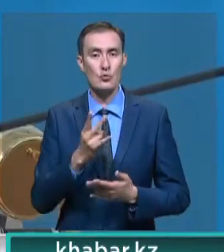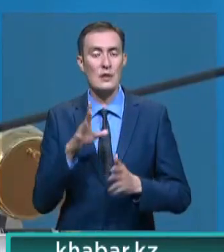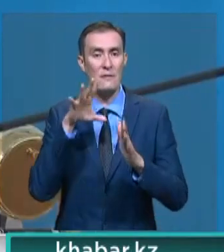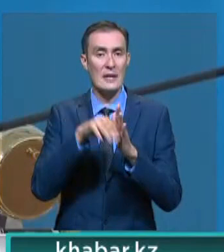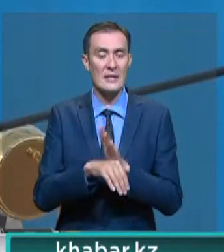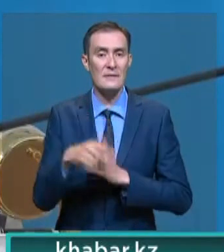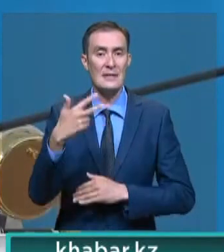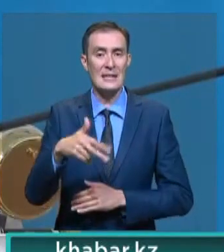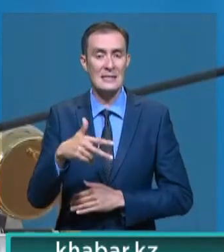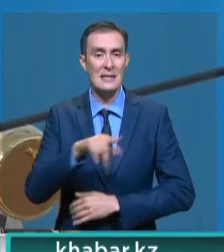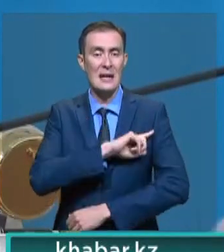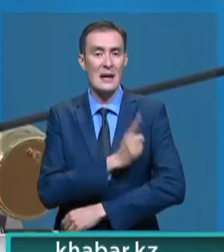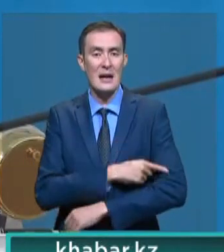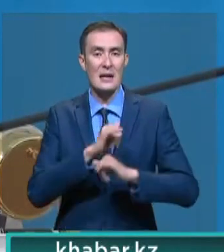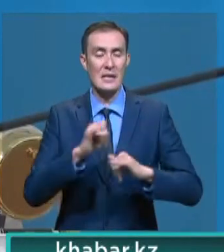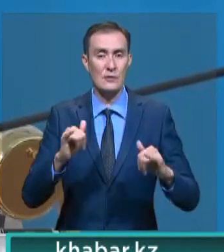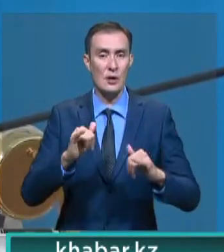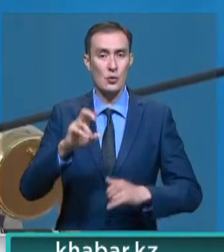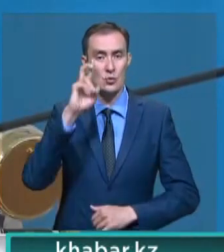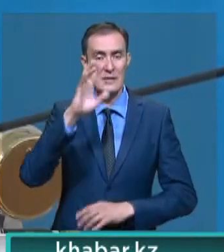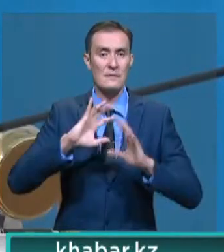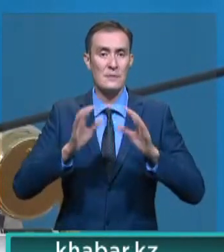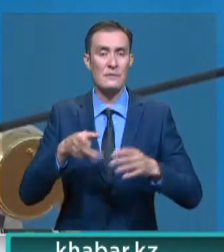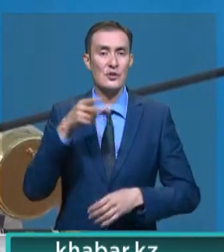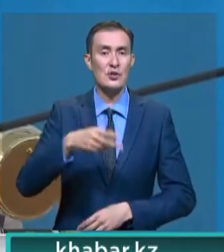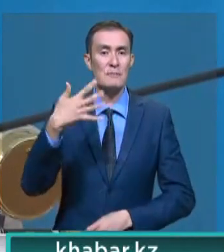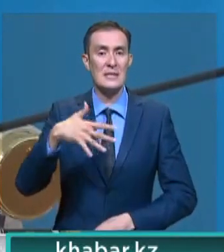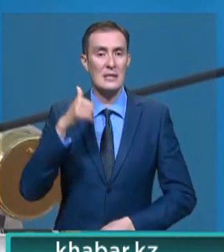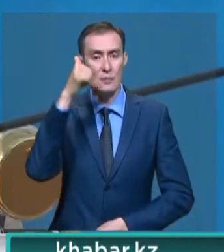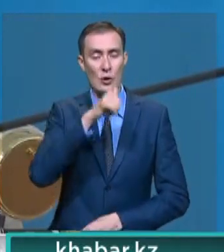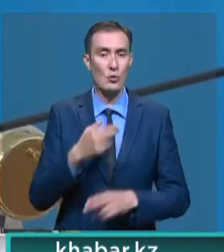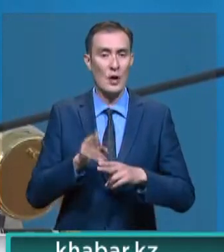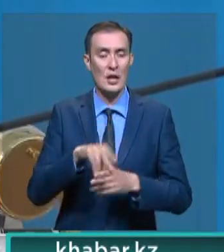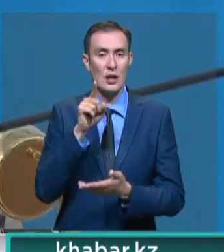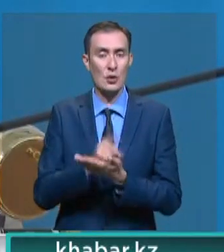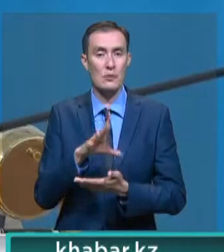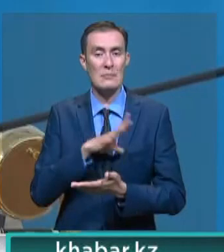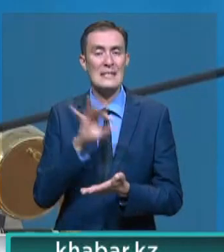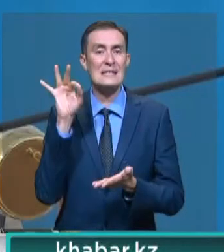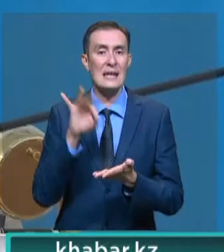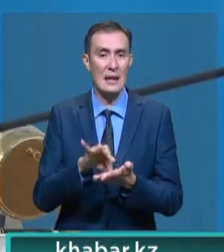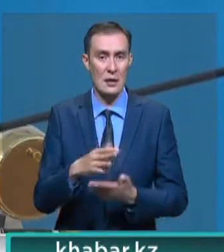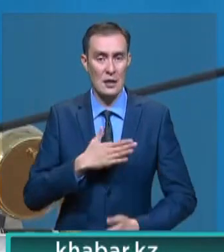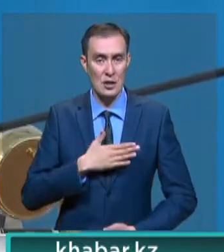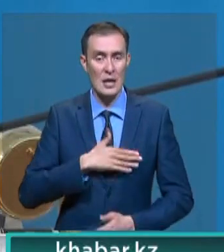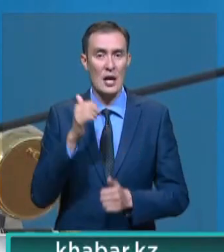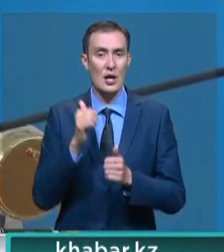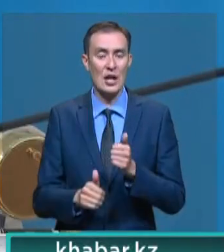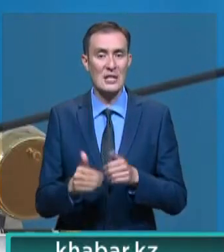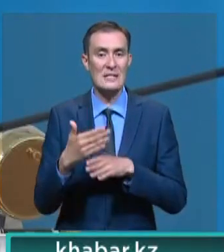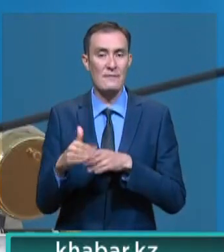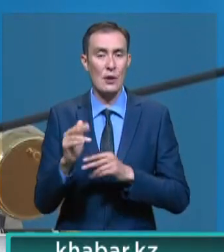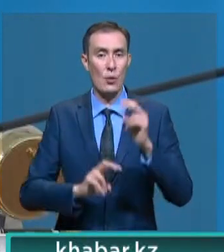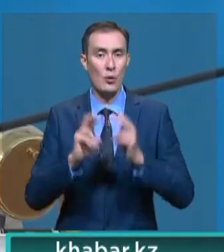самых развитых стран мира к 50-му году должно стоять как ориентир. Каждая отрасль